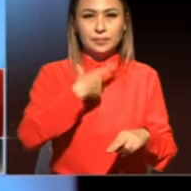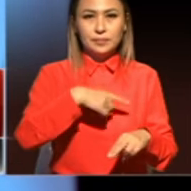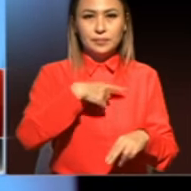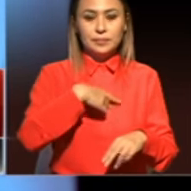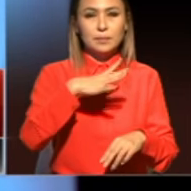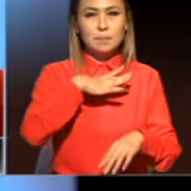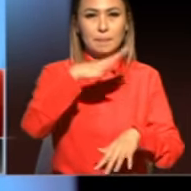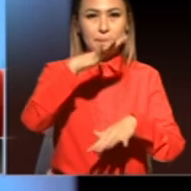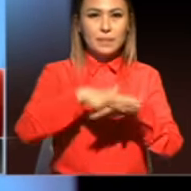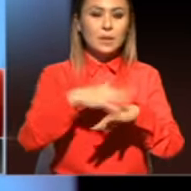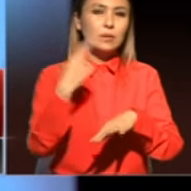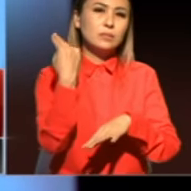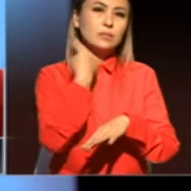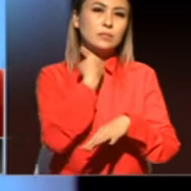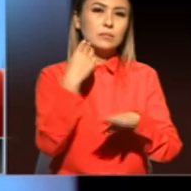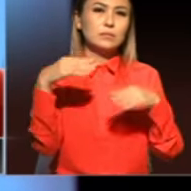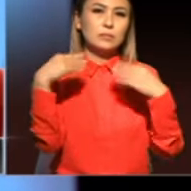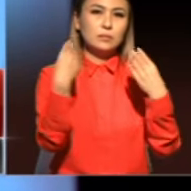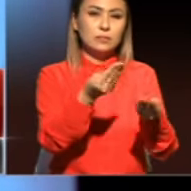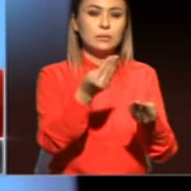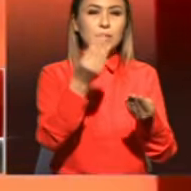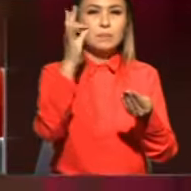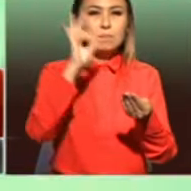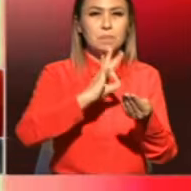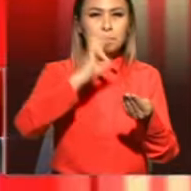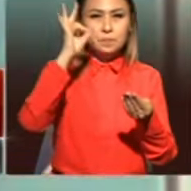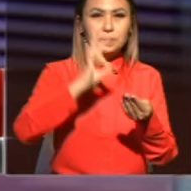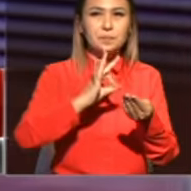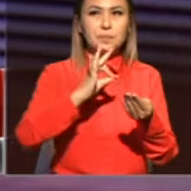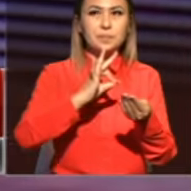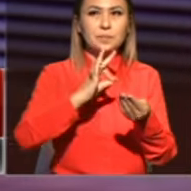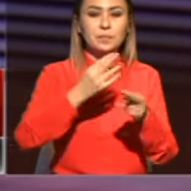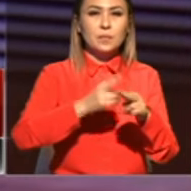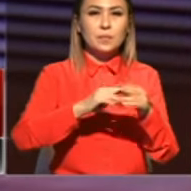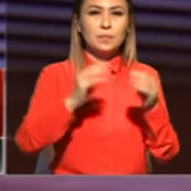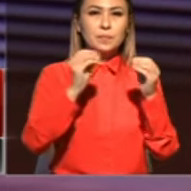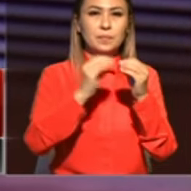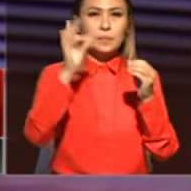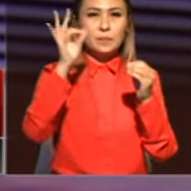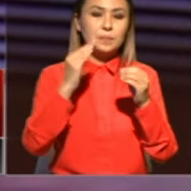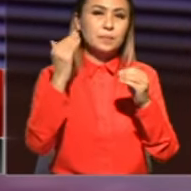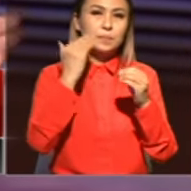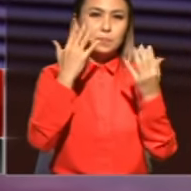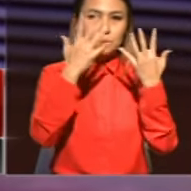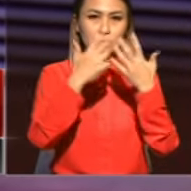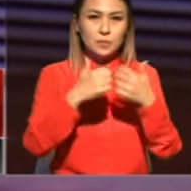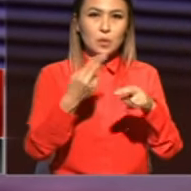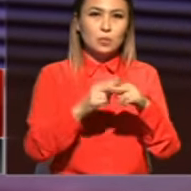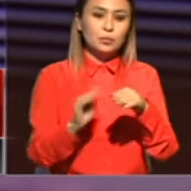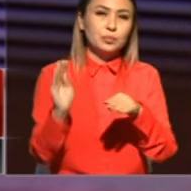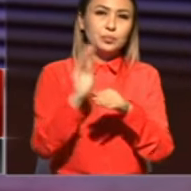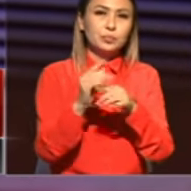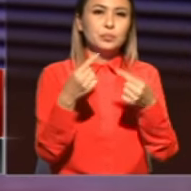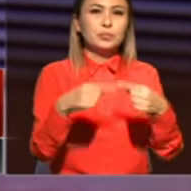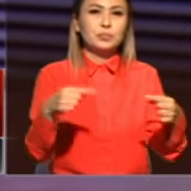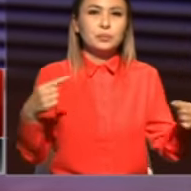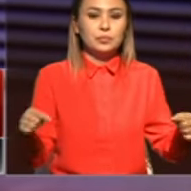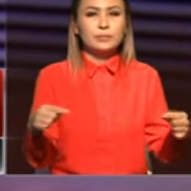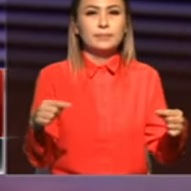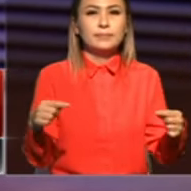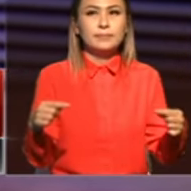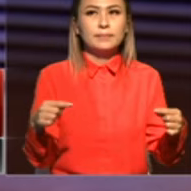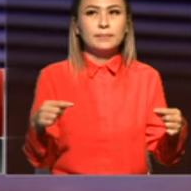секторы сырттан қарыз алады. Олардың пайызы енді сол 10% төңірегі. Сосын тағы басқа секторлар қарыз алады.